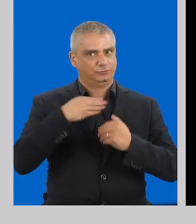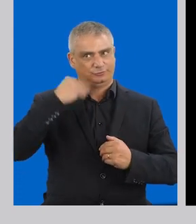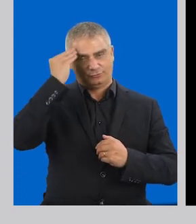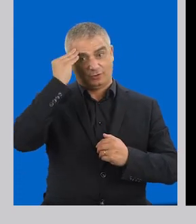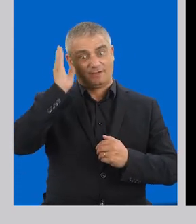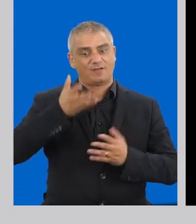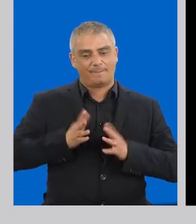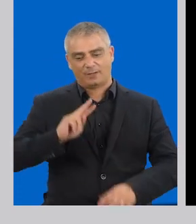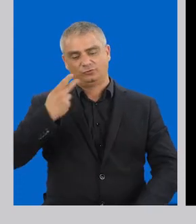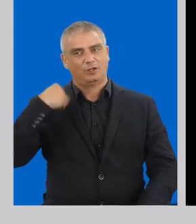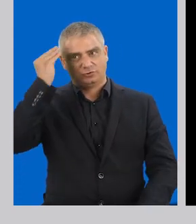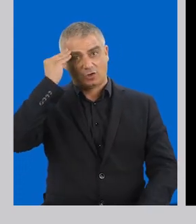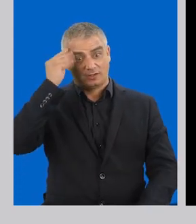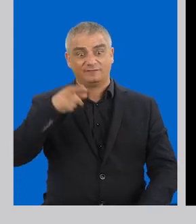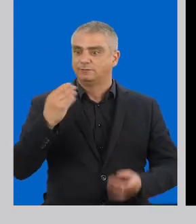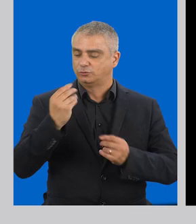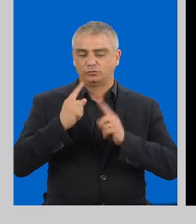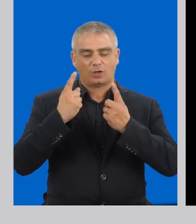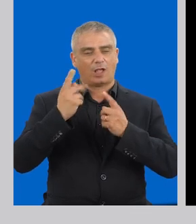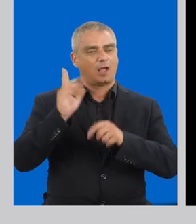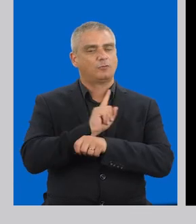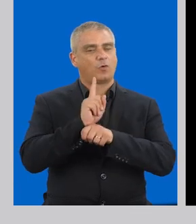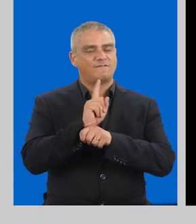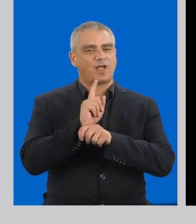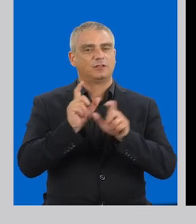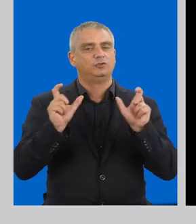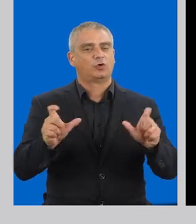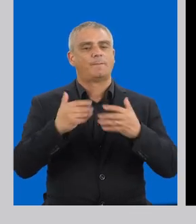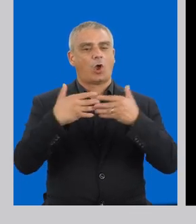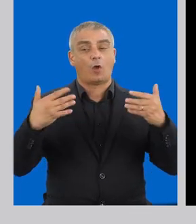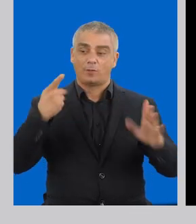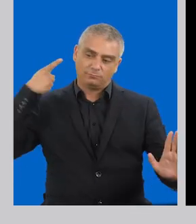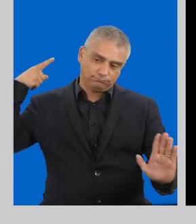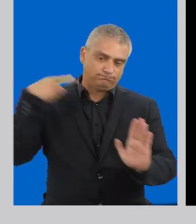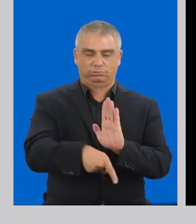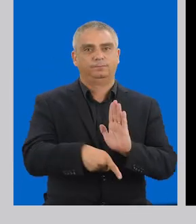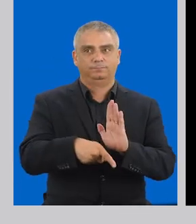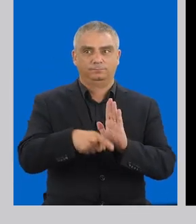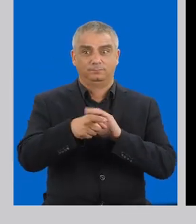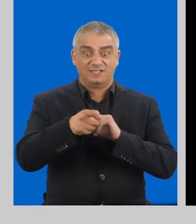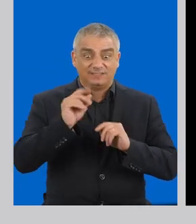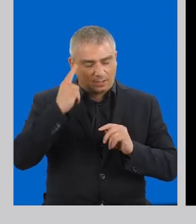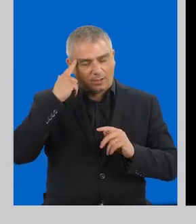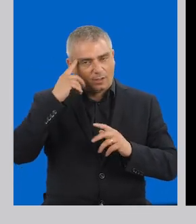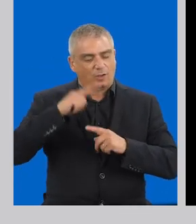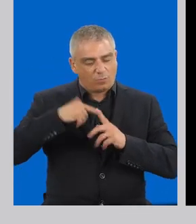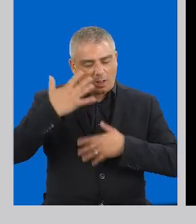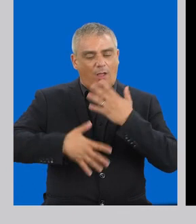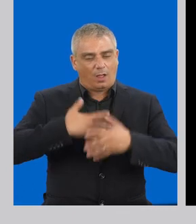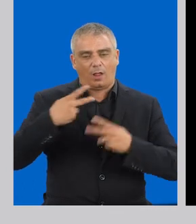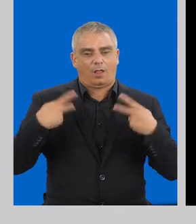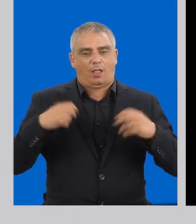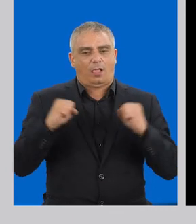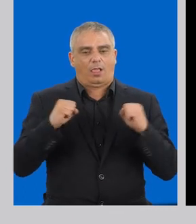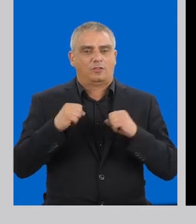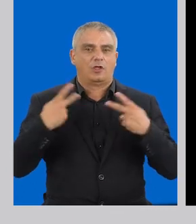אשתי זוכרת וזה גם הבת השנייה שלי זוכרת וזה משהו שקרא בשומר חומות פגיעה ישירה מה שבעצם מתדלק את